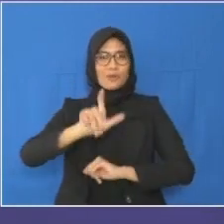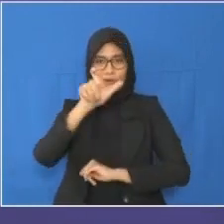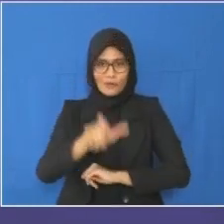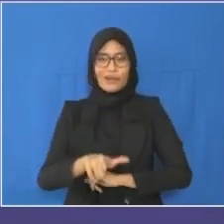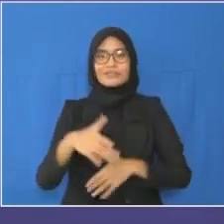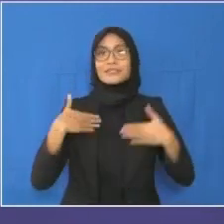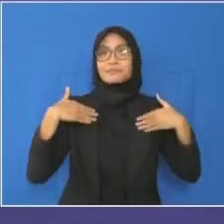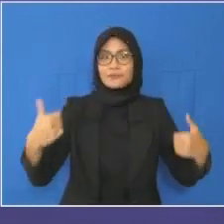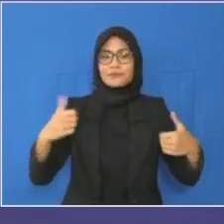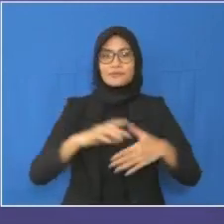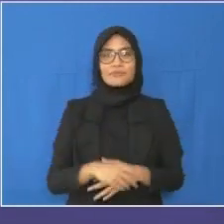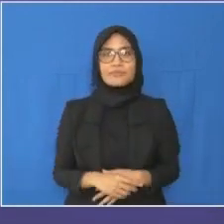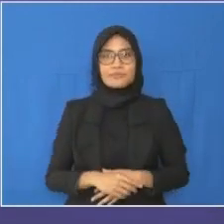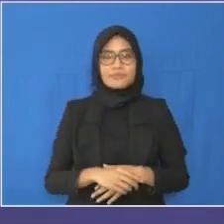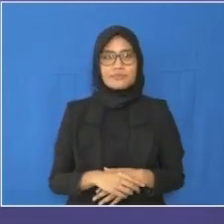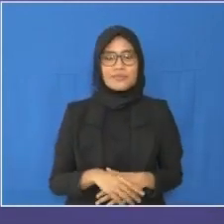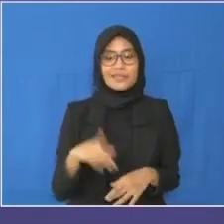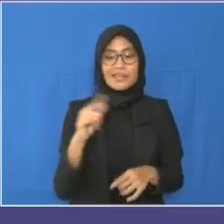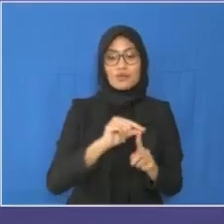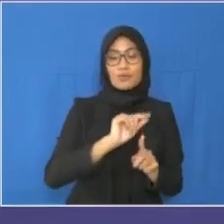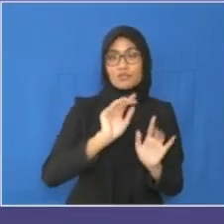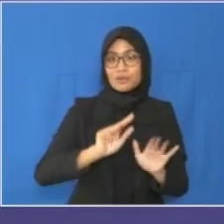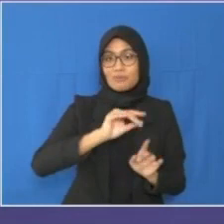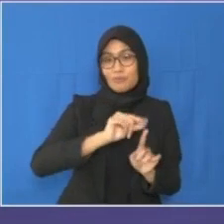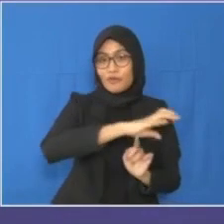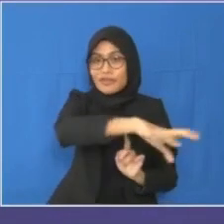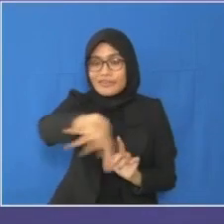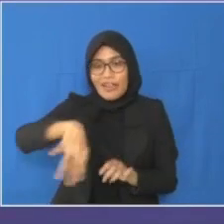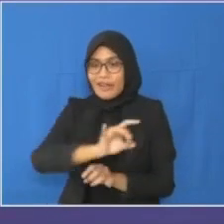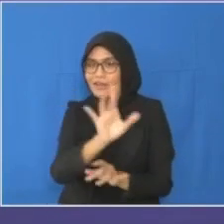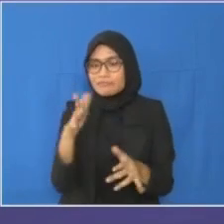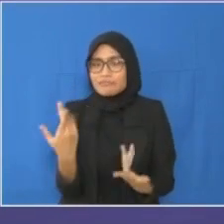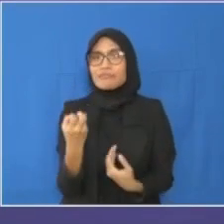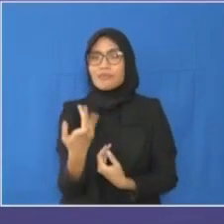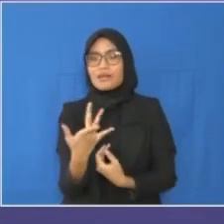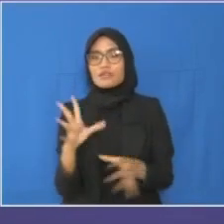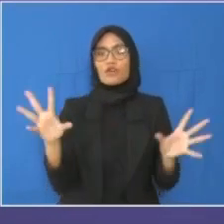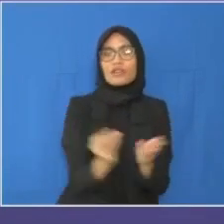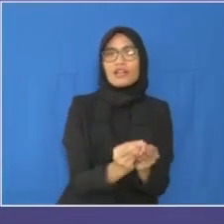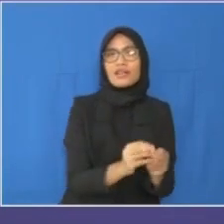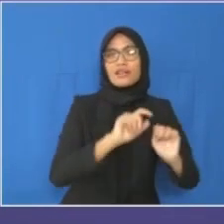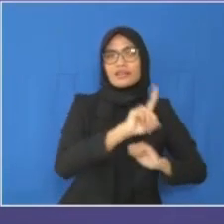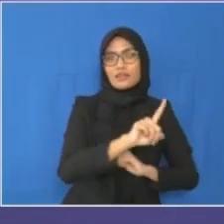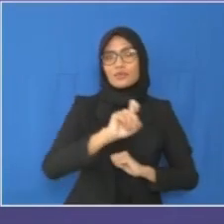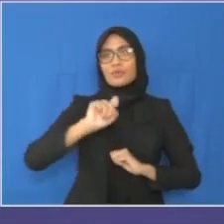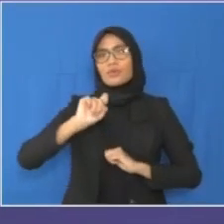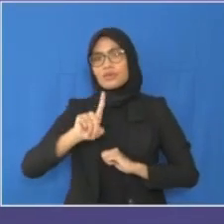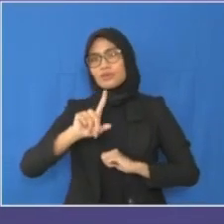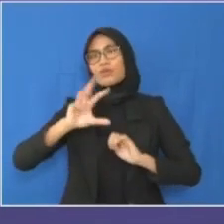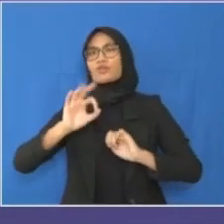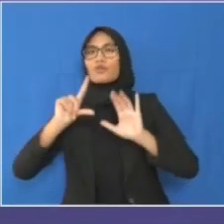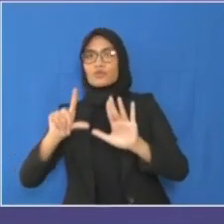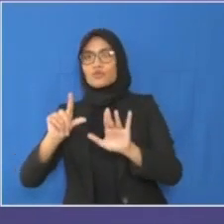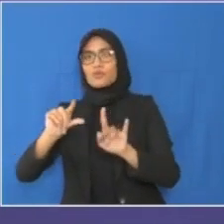dan sebagian dari 29 provinsi yang lainnya totalnya adalah 1107